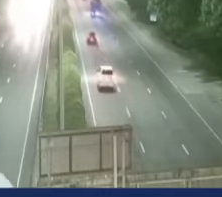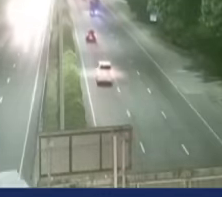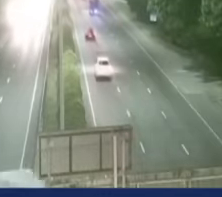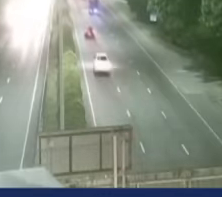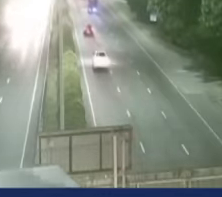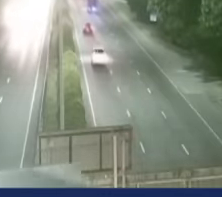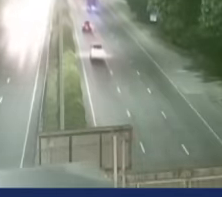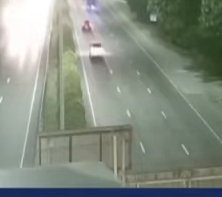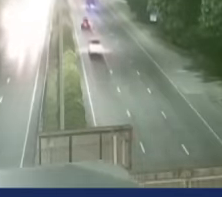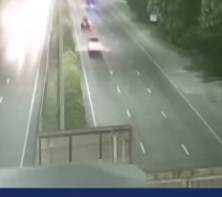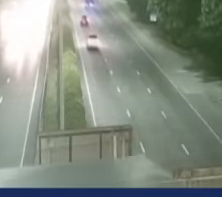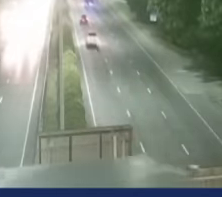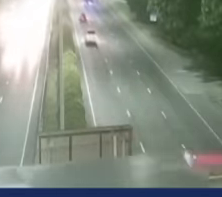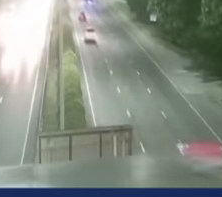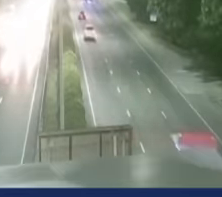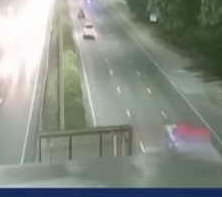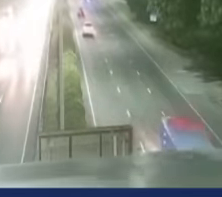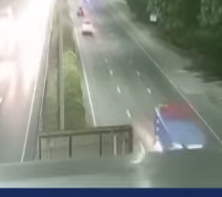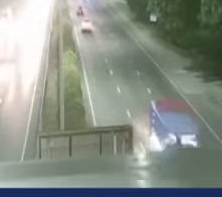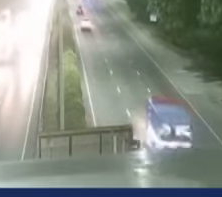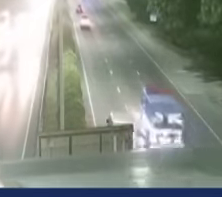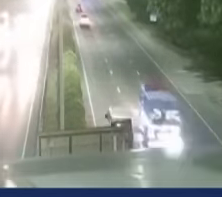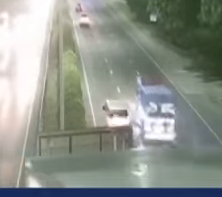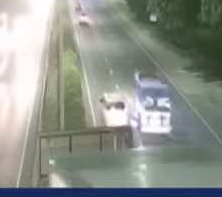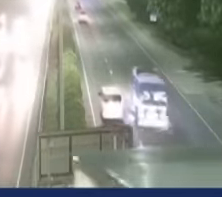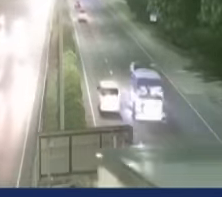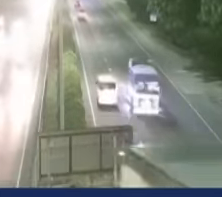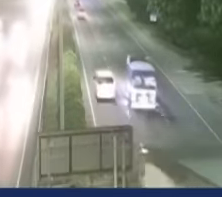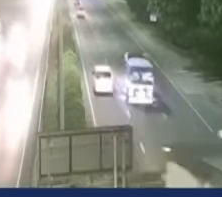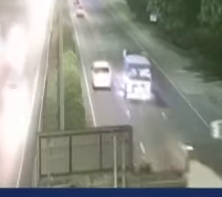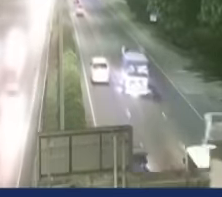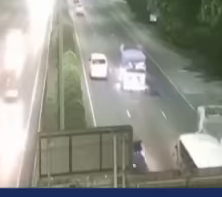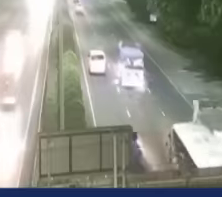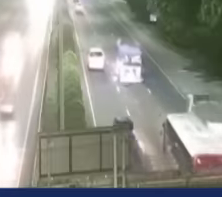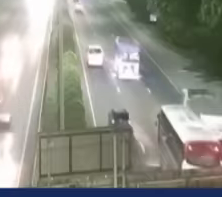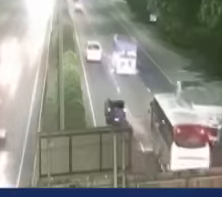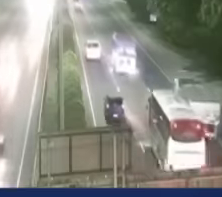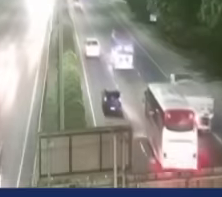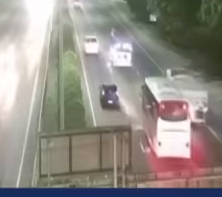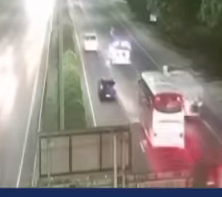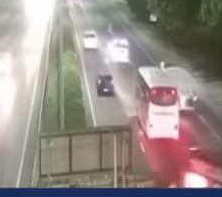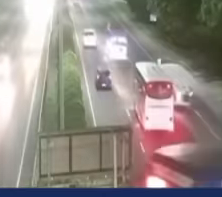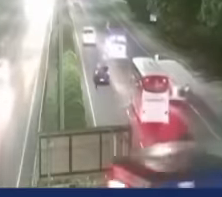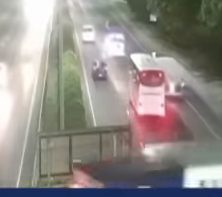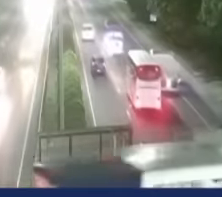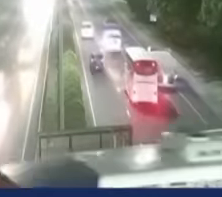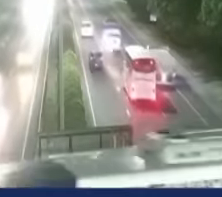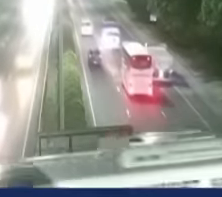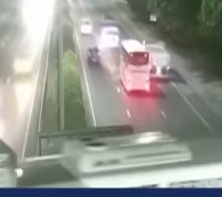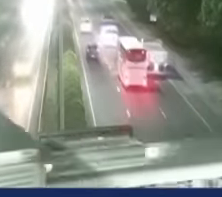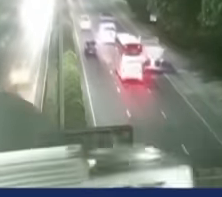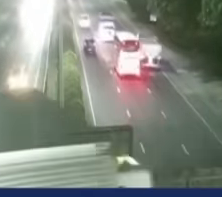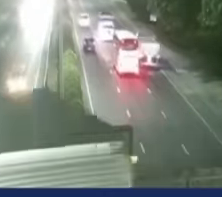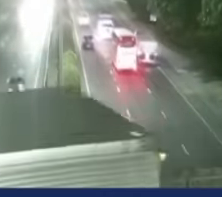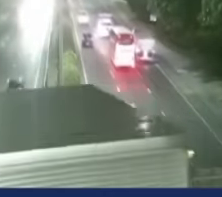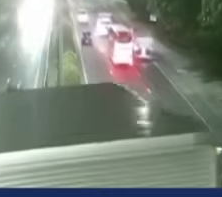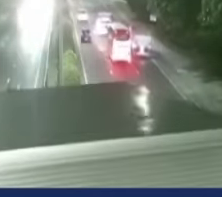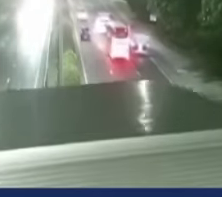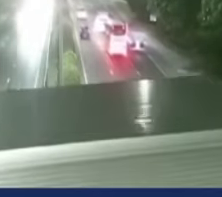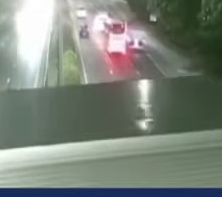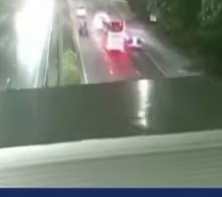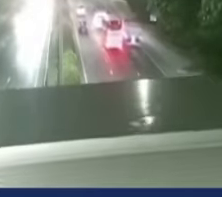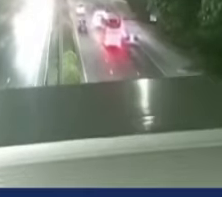biyahe, pero may build-up na rin papasok sa Balintawak Toll Plaza. Tuloy-tuloy naman ang biyahe nang galing sa probinsya at pabalik ng